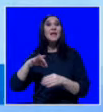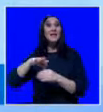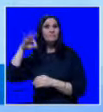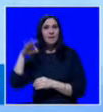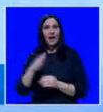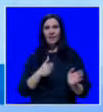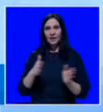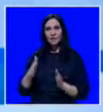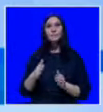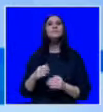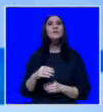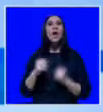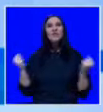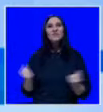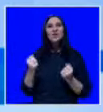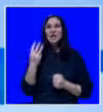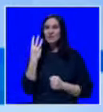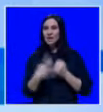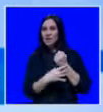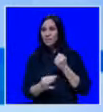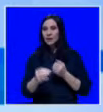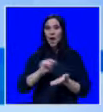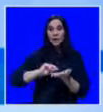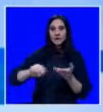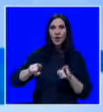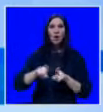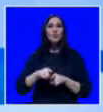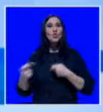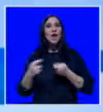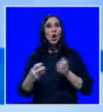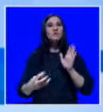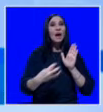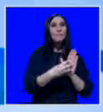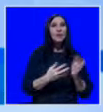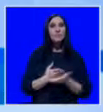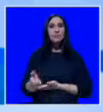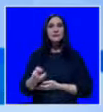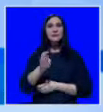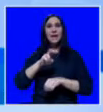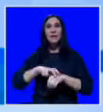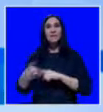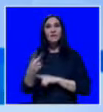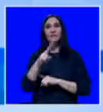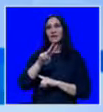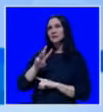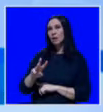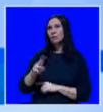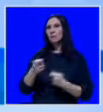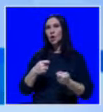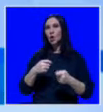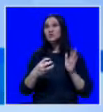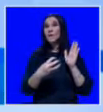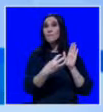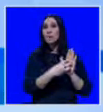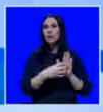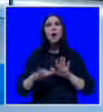избирателите. Мислех, движение 3 марта е регистрирано като търговска марка през декември 2023 година. Да. Търговска марка